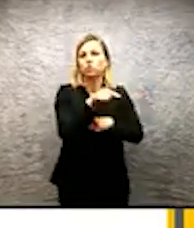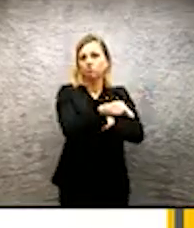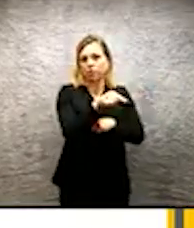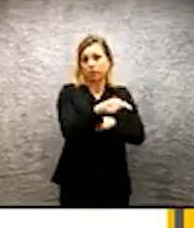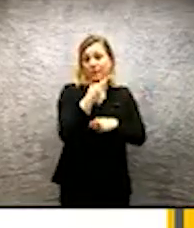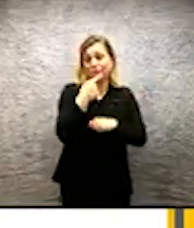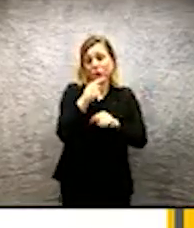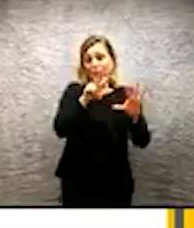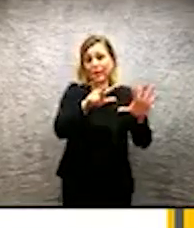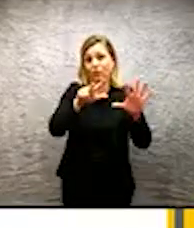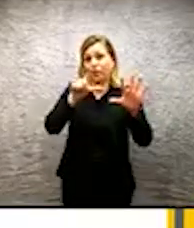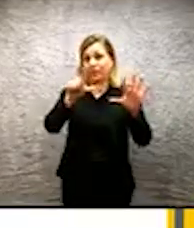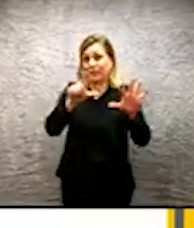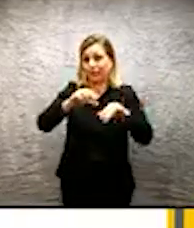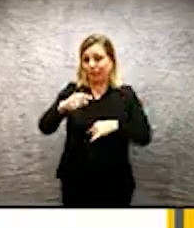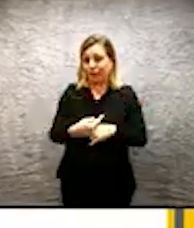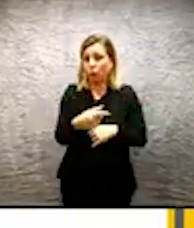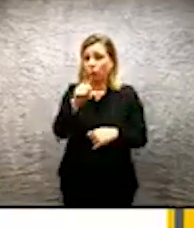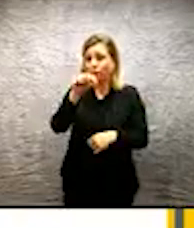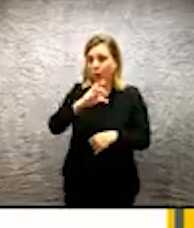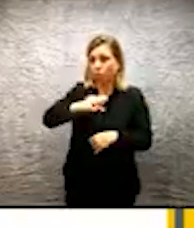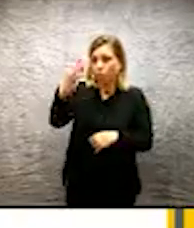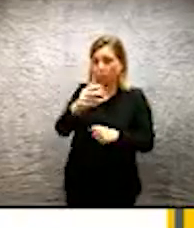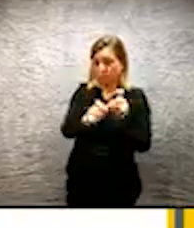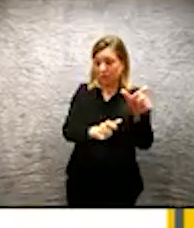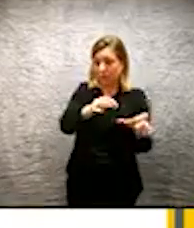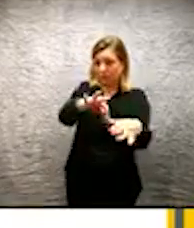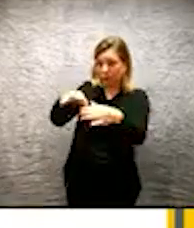représente 87,20% des votes.